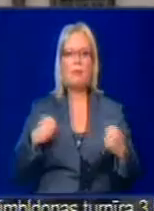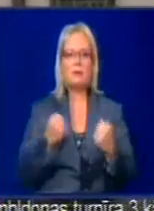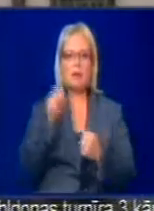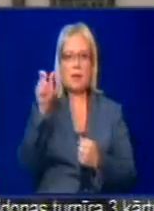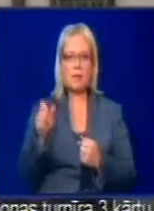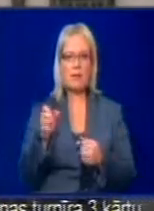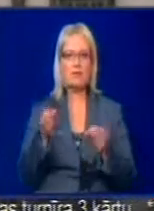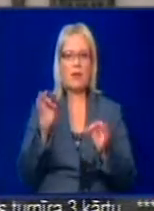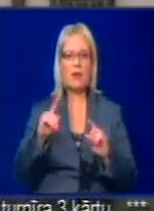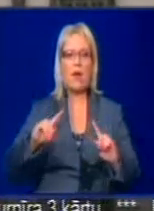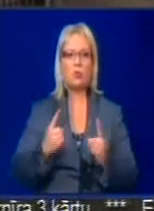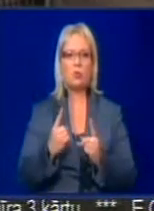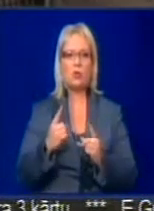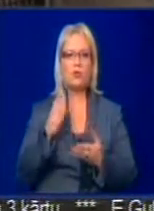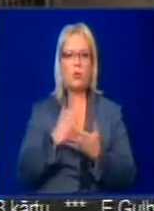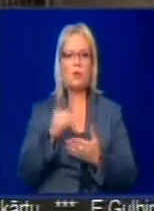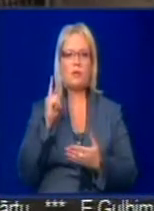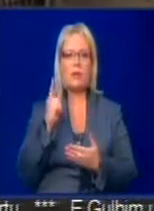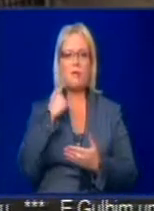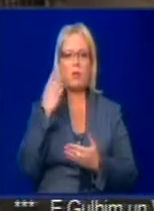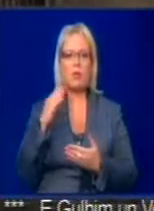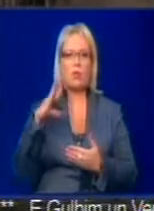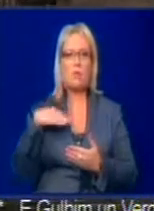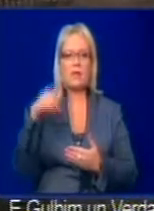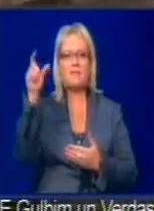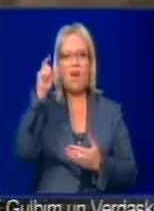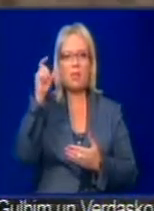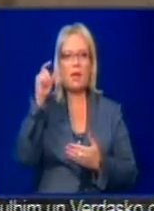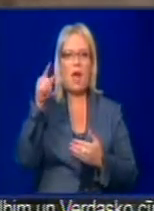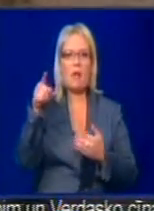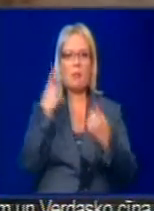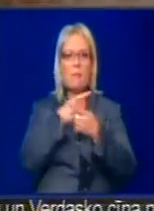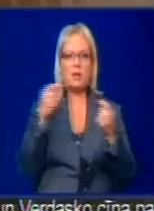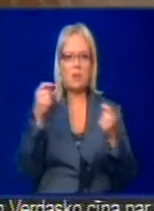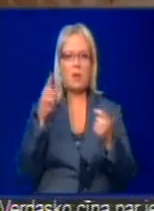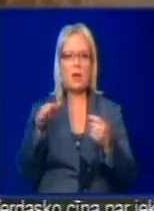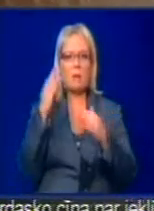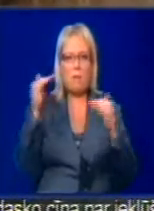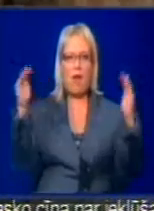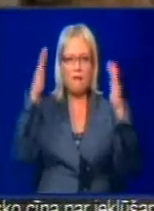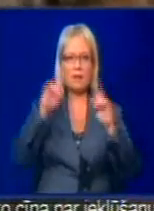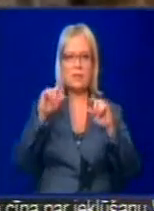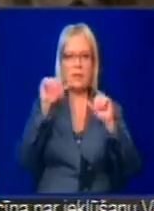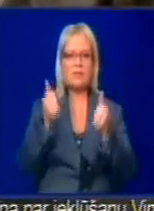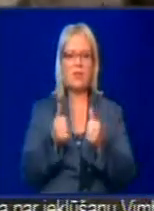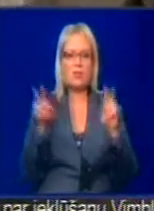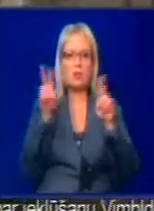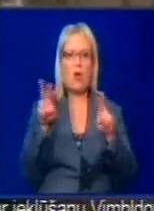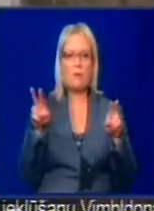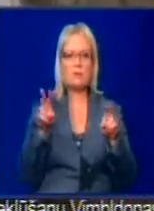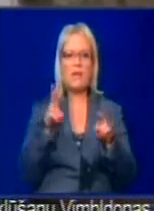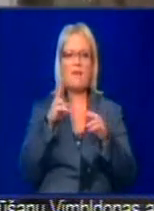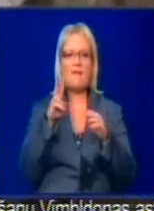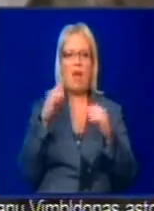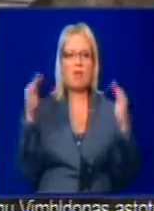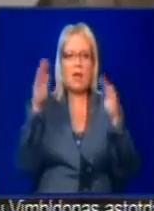darbinieks. Zīmīgi, ka aizturēšana notika tikai dienu pēc Vatikāna paziņojuma, ka pavests Francisks ir izveidojis komisiju Vatikāna